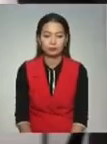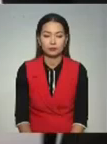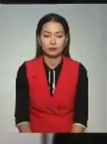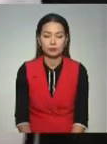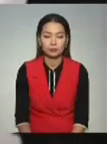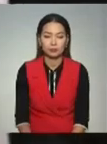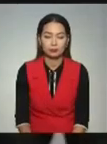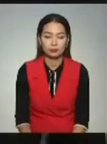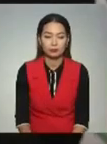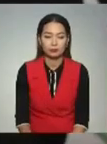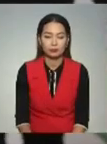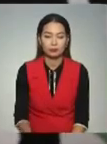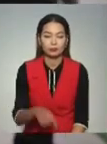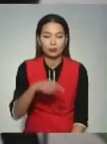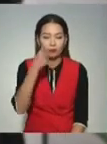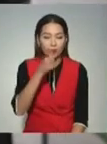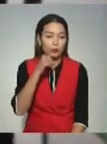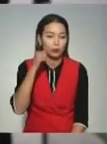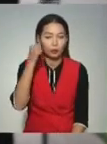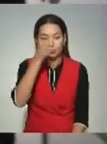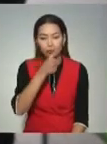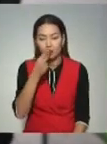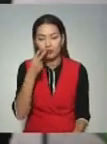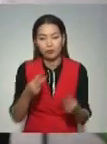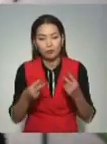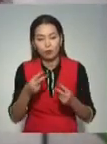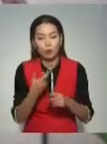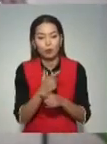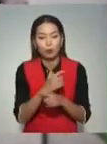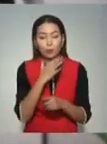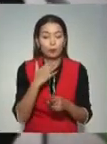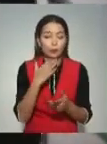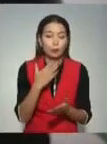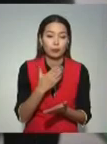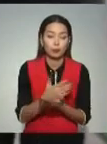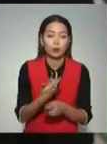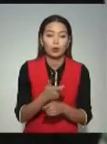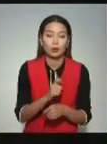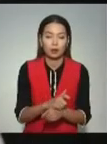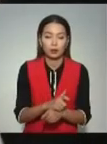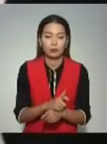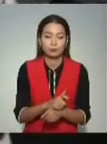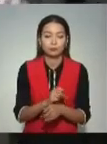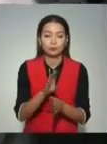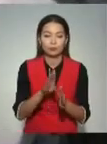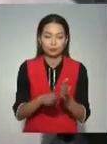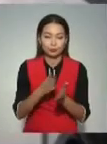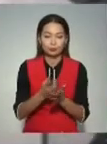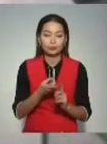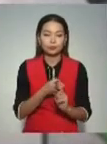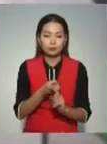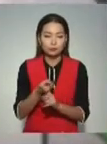Биылғы жылы, өткен жылға қарағанда көбірек, екесе көбірек тіркеліп отыр вирустық